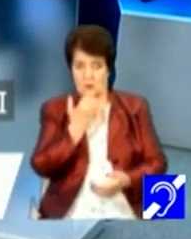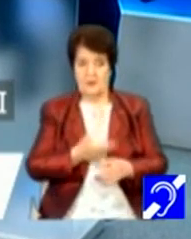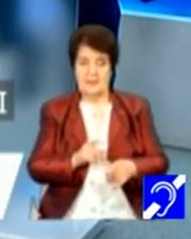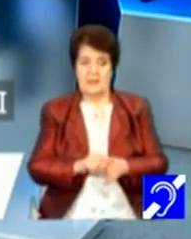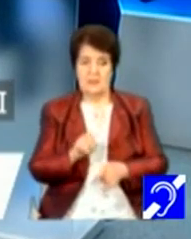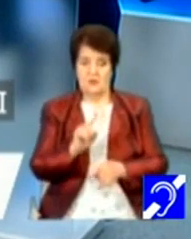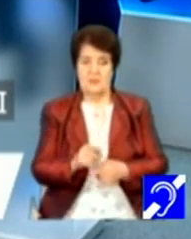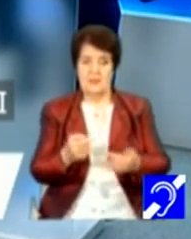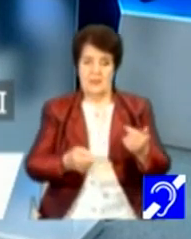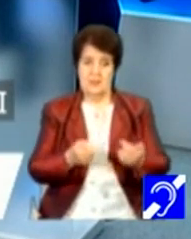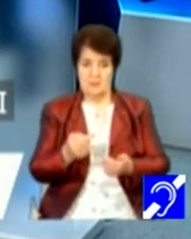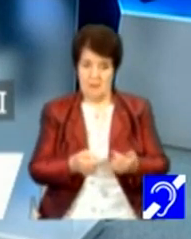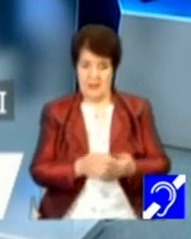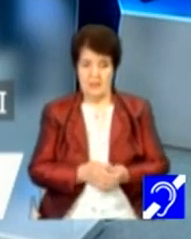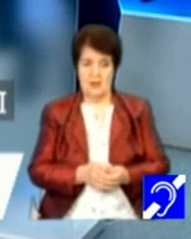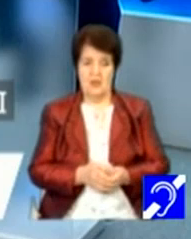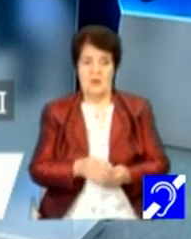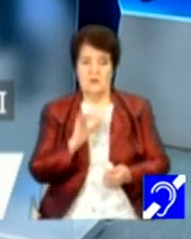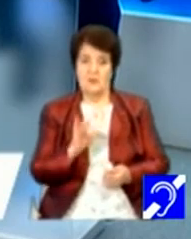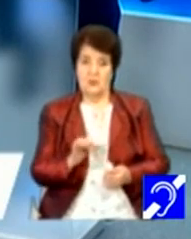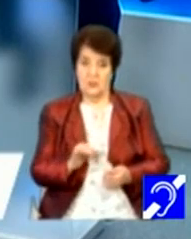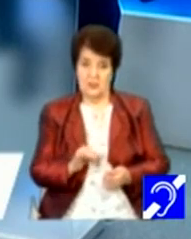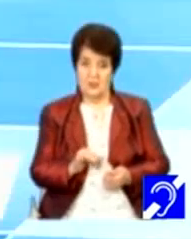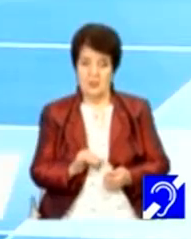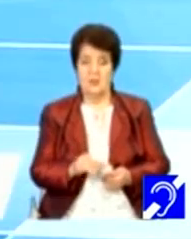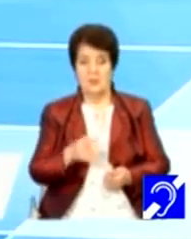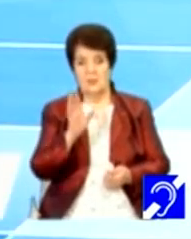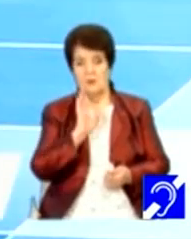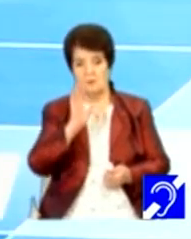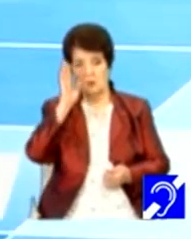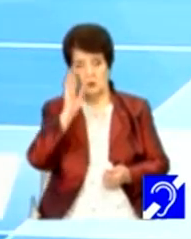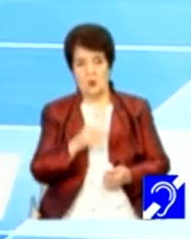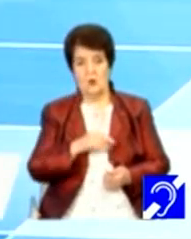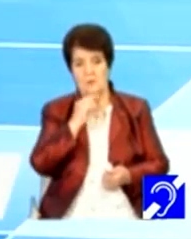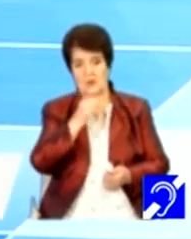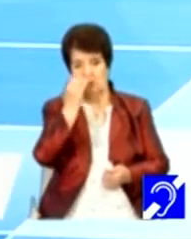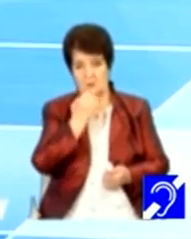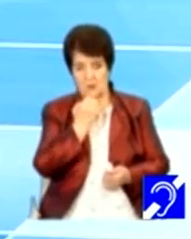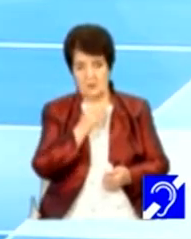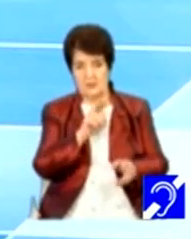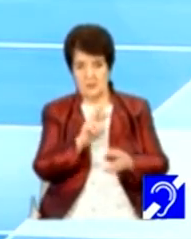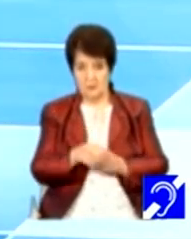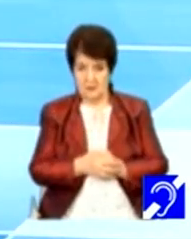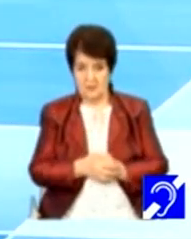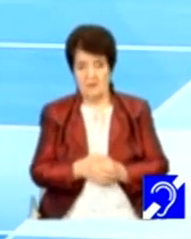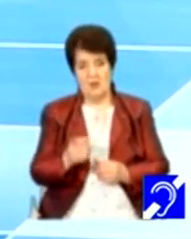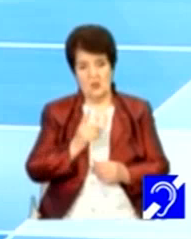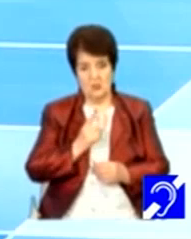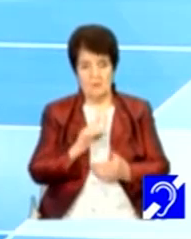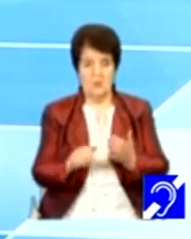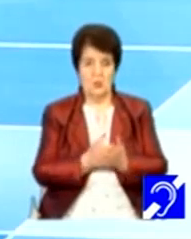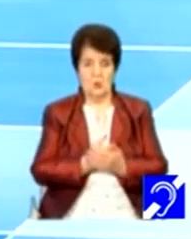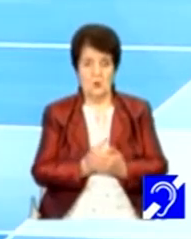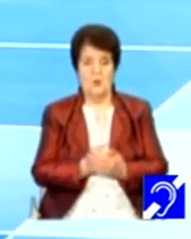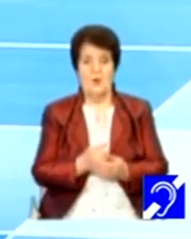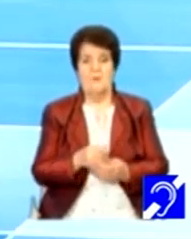confruntare, dezbatere electorală și vă mulțumesc și dumneavoastră, doamnelor și domnilor, pentru atenția cu care sunt convins că ați urmărit-o. Vă aștept la o nouă ediție